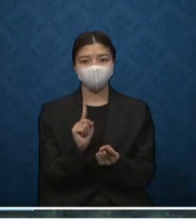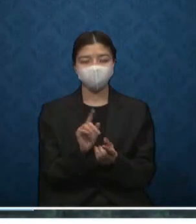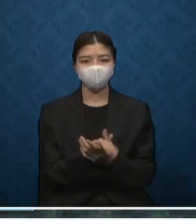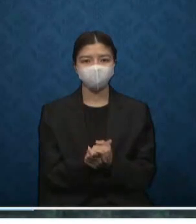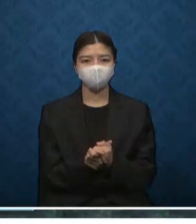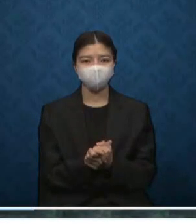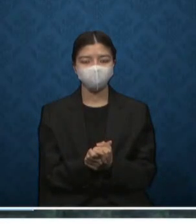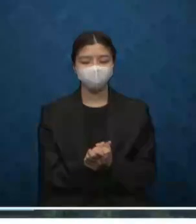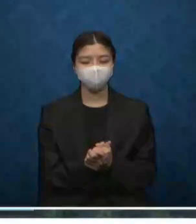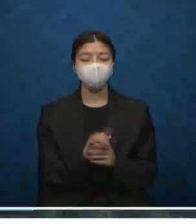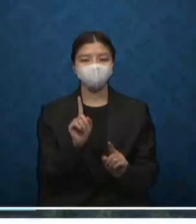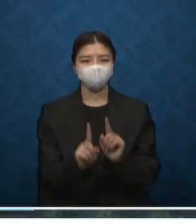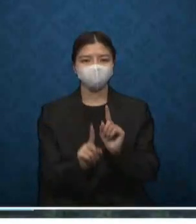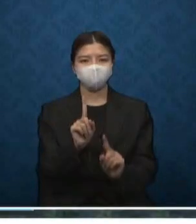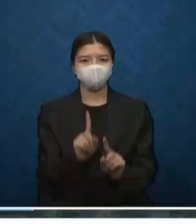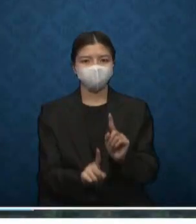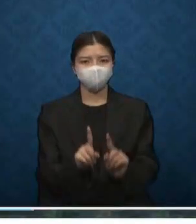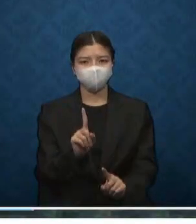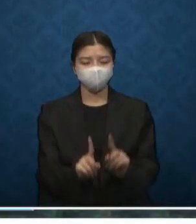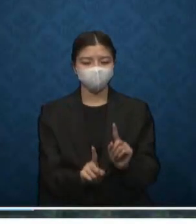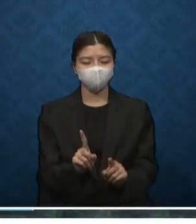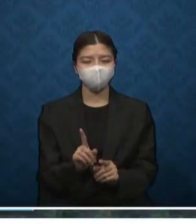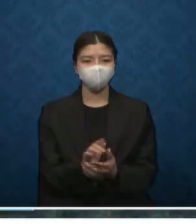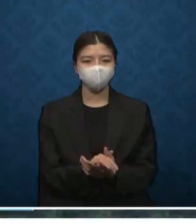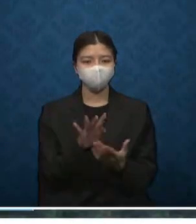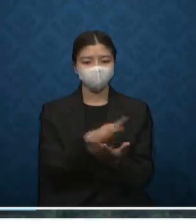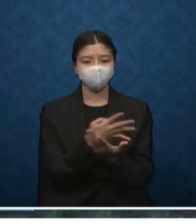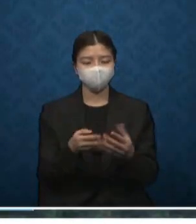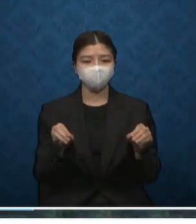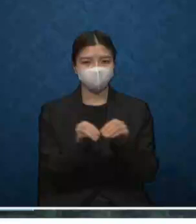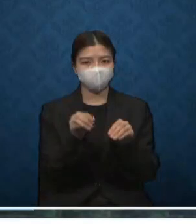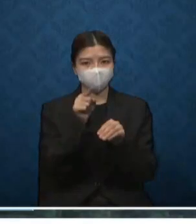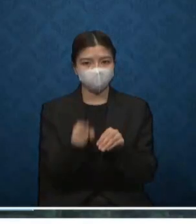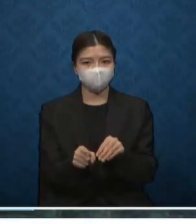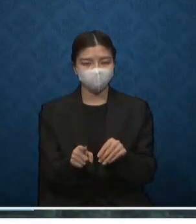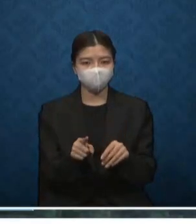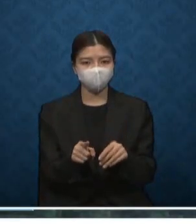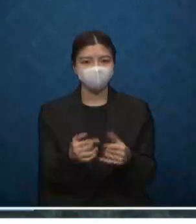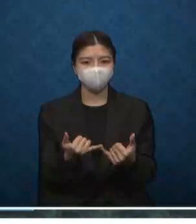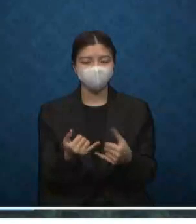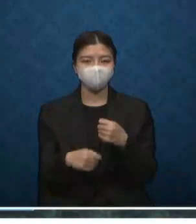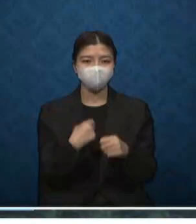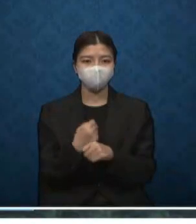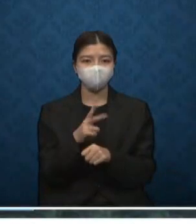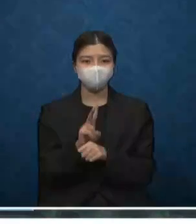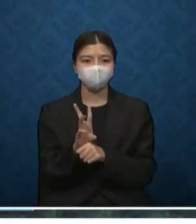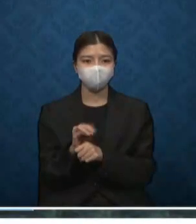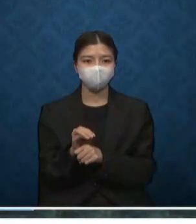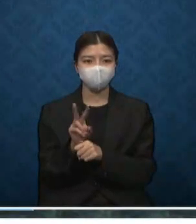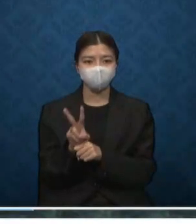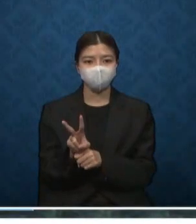ามีการประเมินสถานการณ์ที่จะเกิดขึ้นนั้นใกล้เคียงความจริงที่เกิดขึ้นในปี